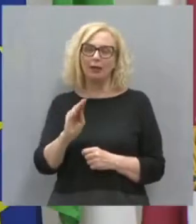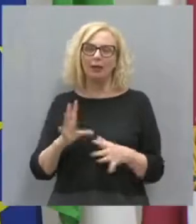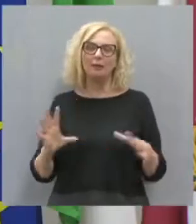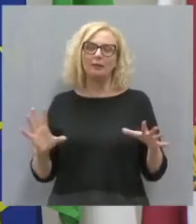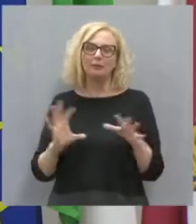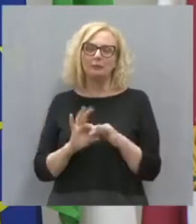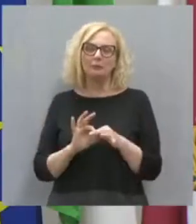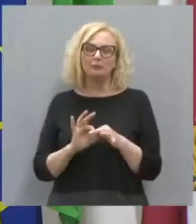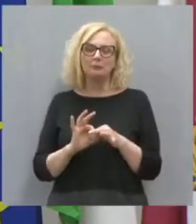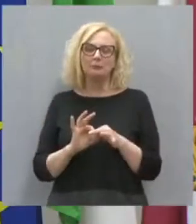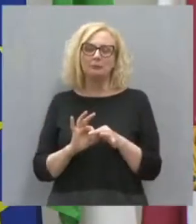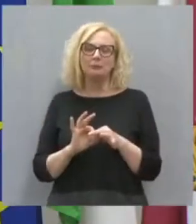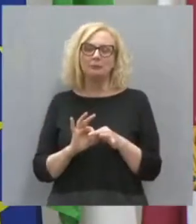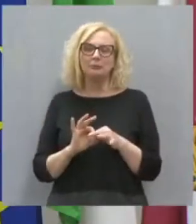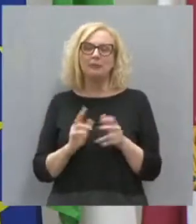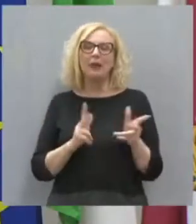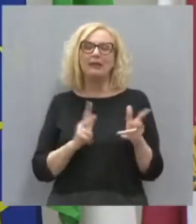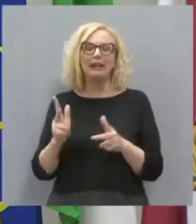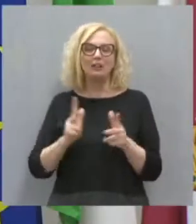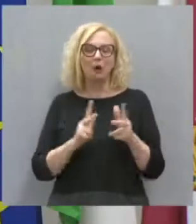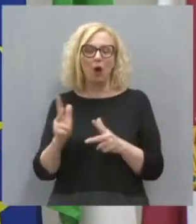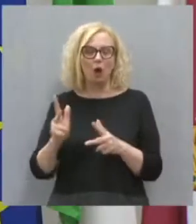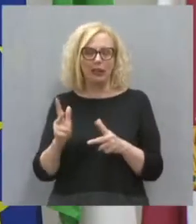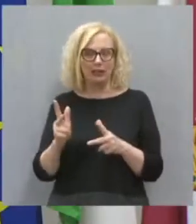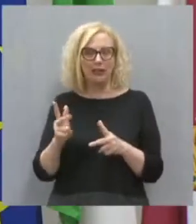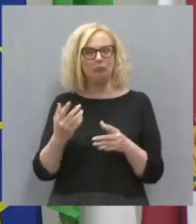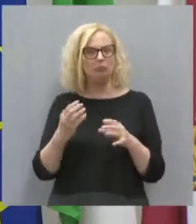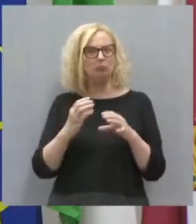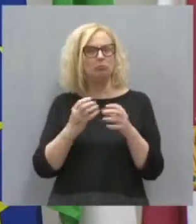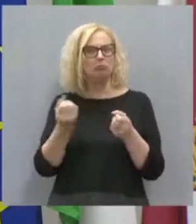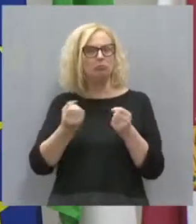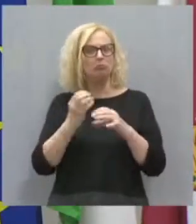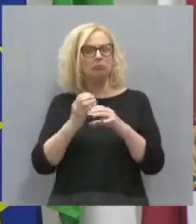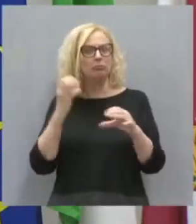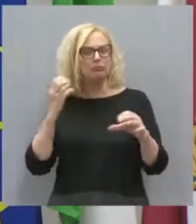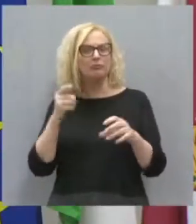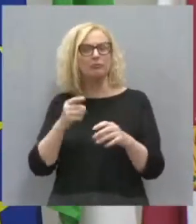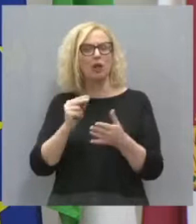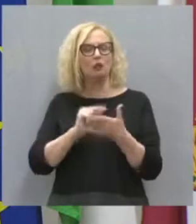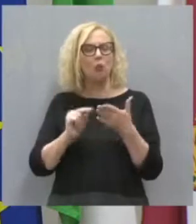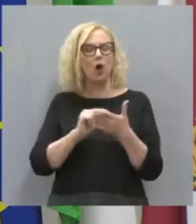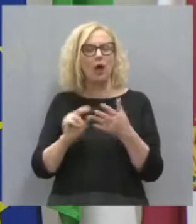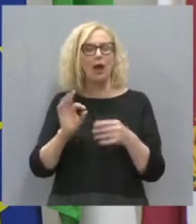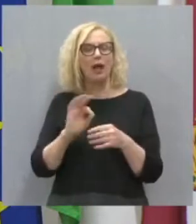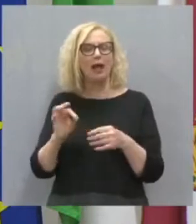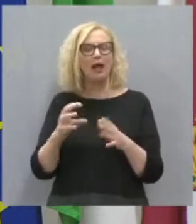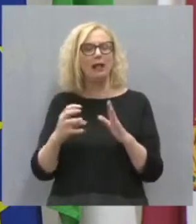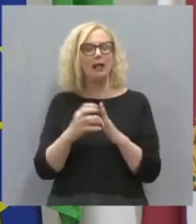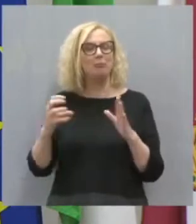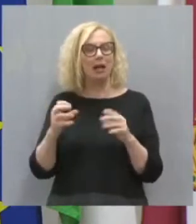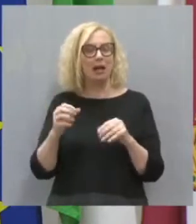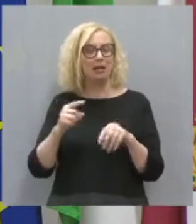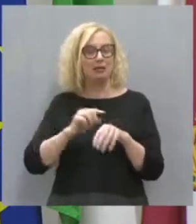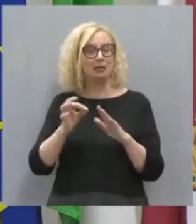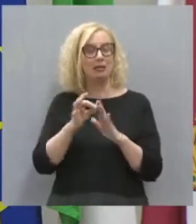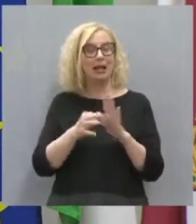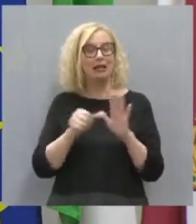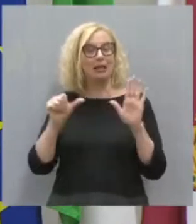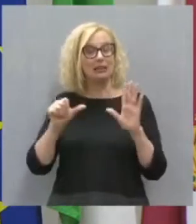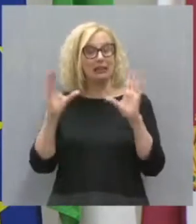dei trasporti corriere scolastiche greenpeace dal 6 dicembre tutti i ragazzi over